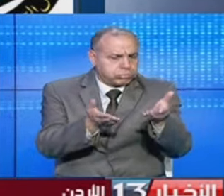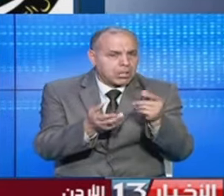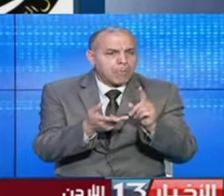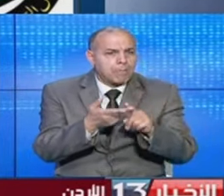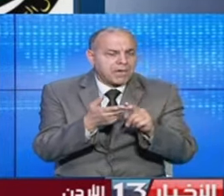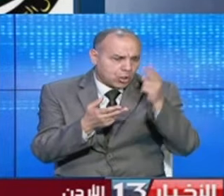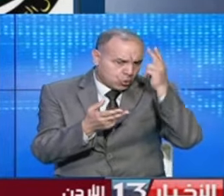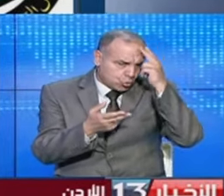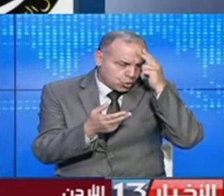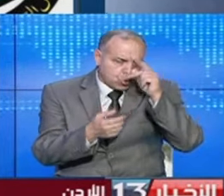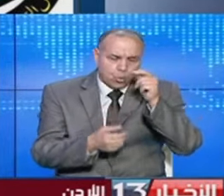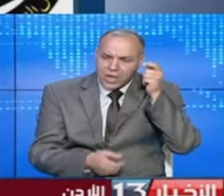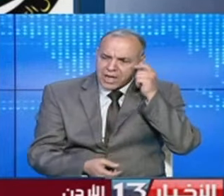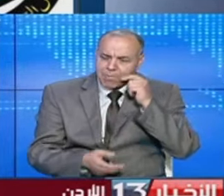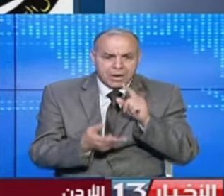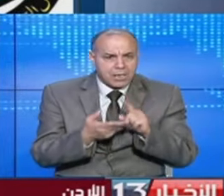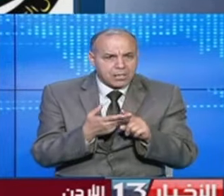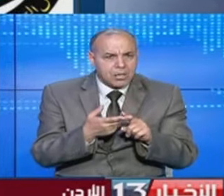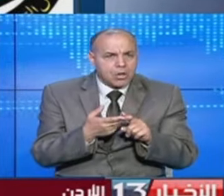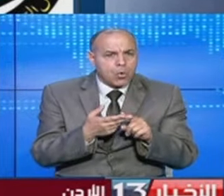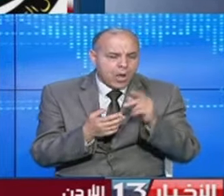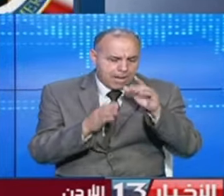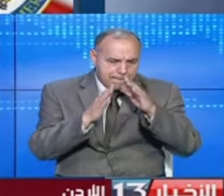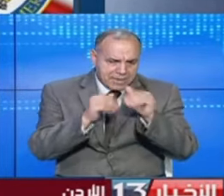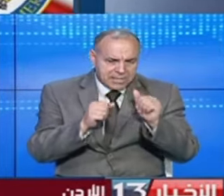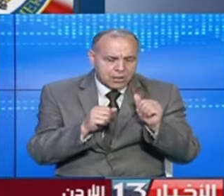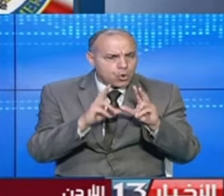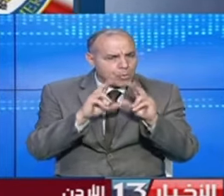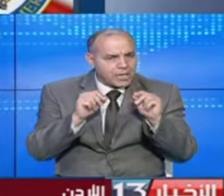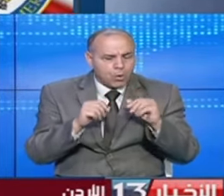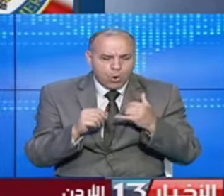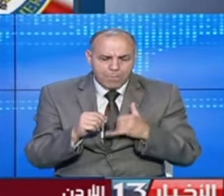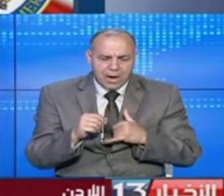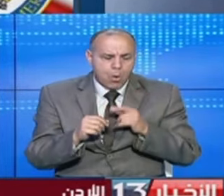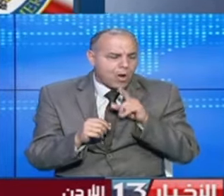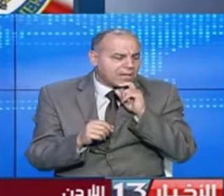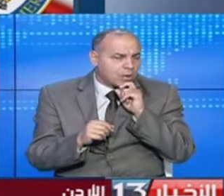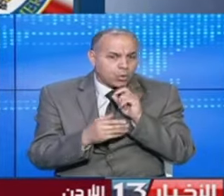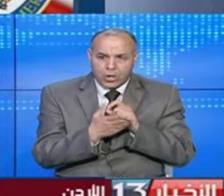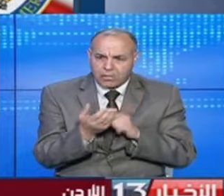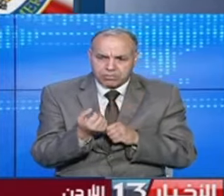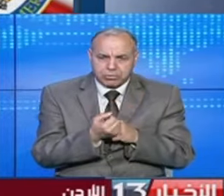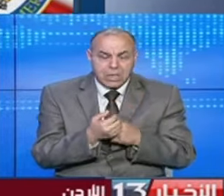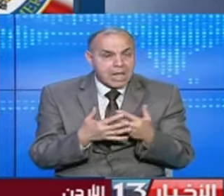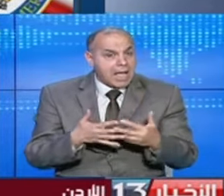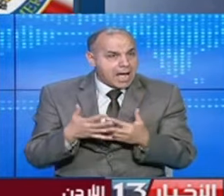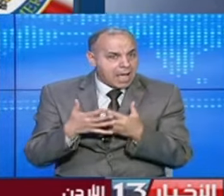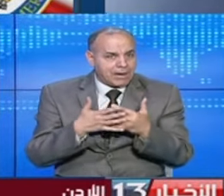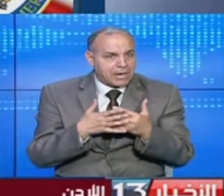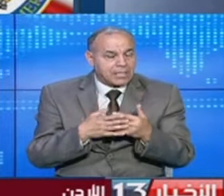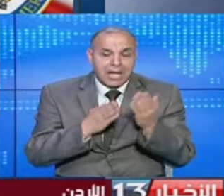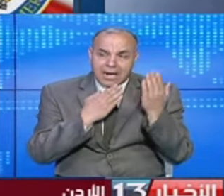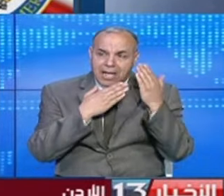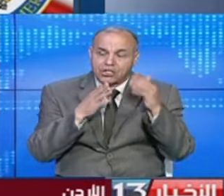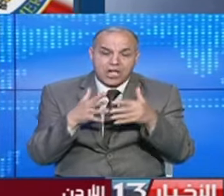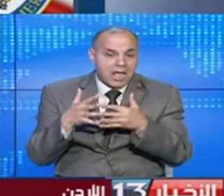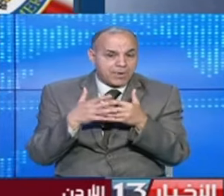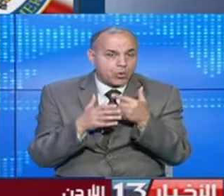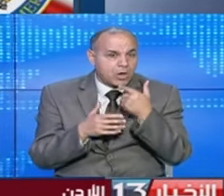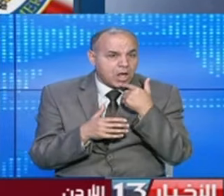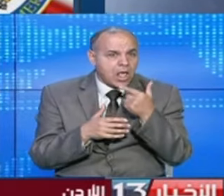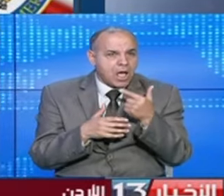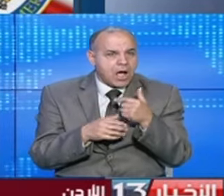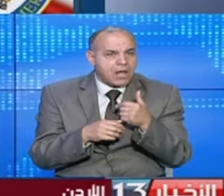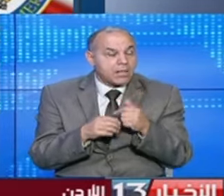بينها السعودية والإمارات العربية المتحدة ومصر ولبنان والبحرين وقطر. وفي واشنطن صرحت الخارجية الأمريكية